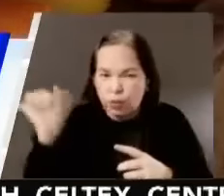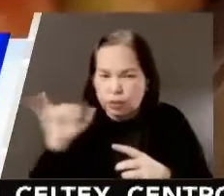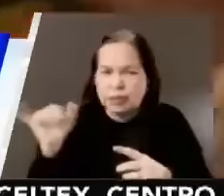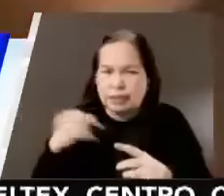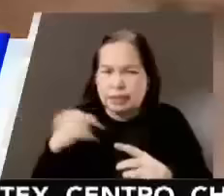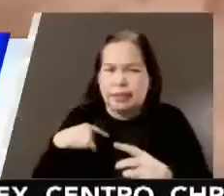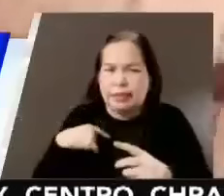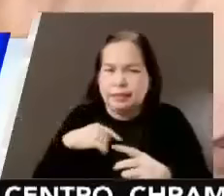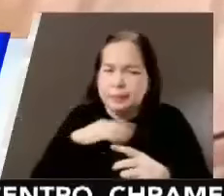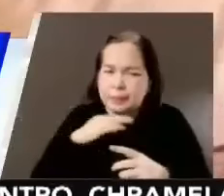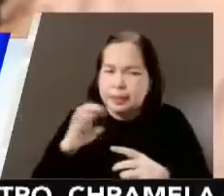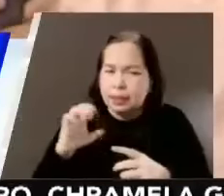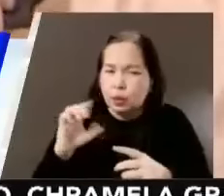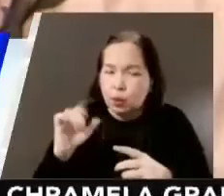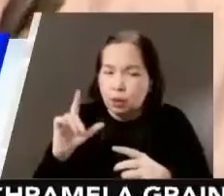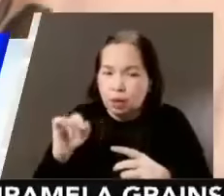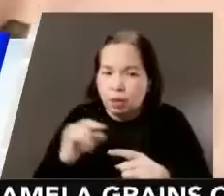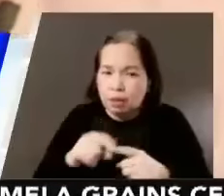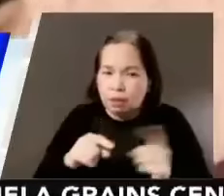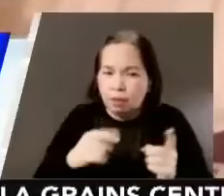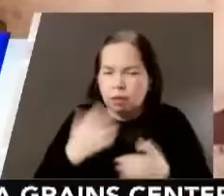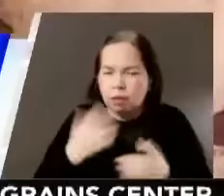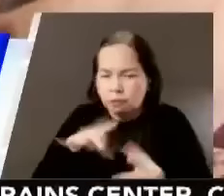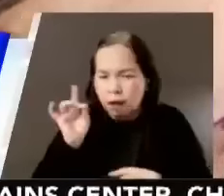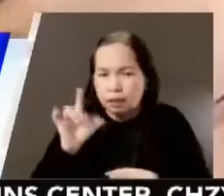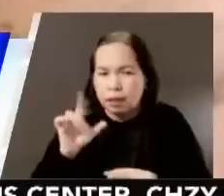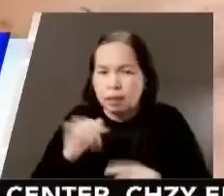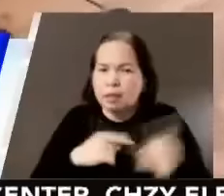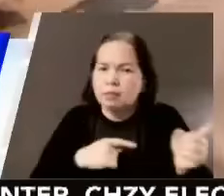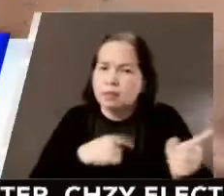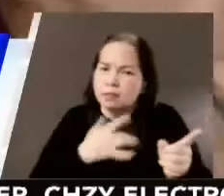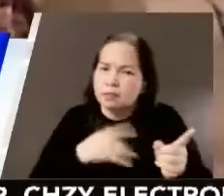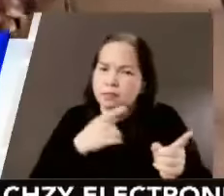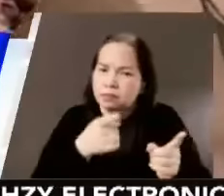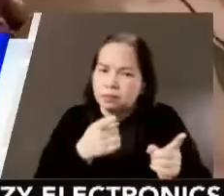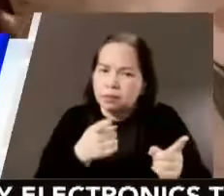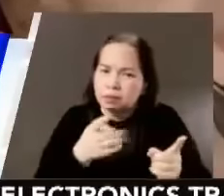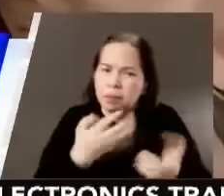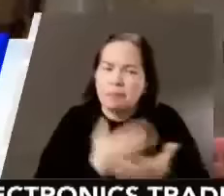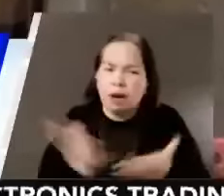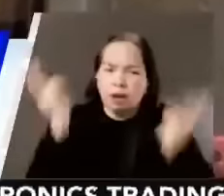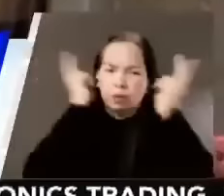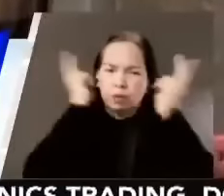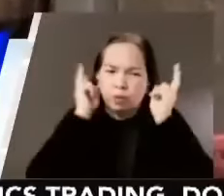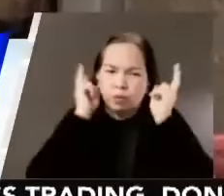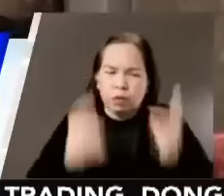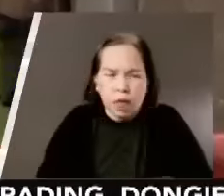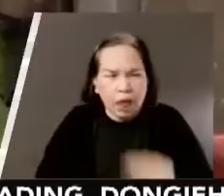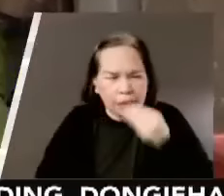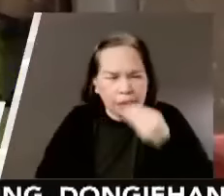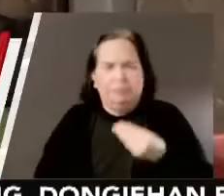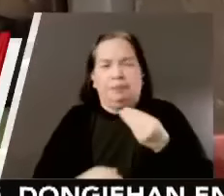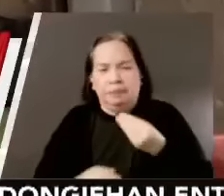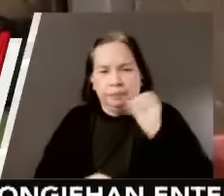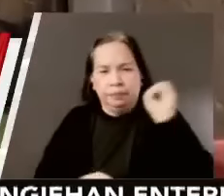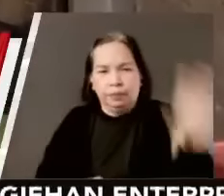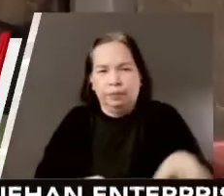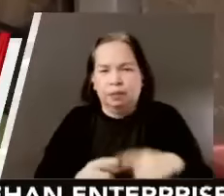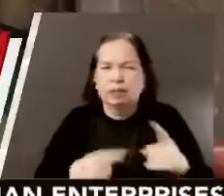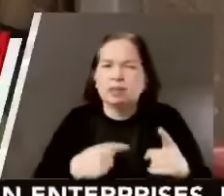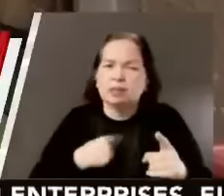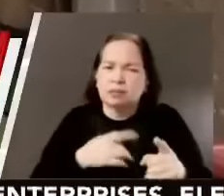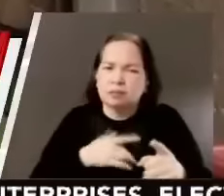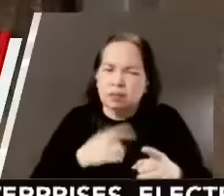raw, minsan daw nakabili ng gulay na may kakaibang lasa kaya agad niya raw itong tinapon. Hindi na ako manghihinayang kasi para naman